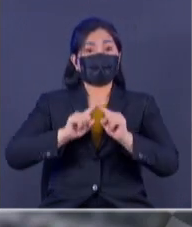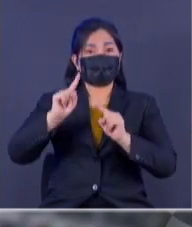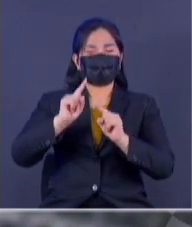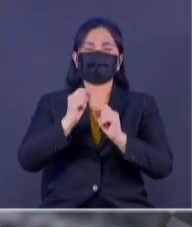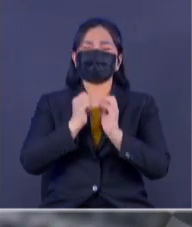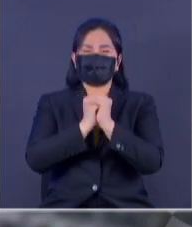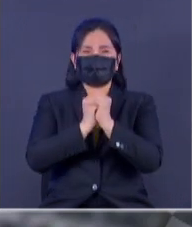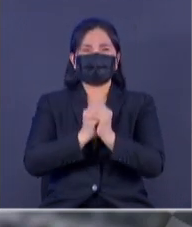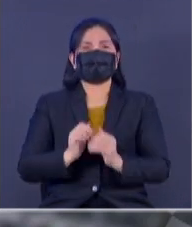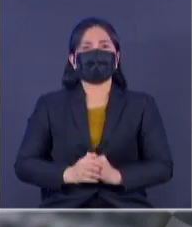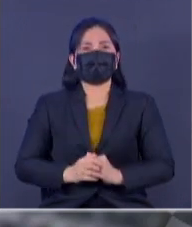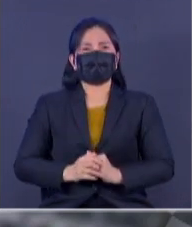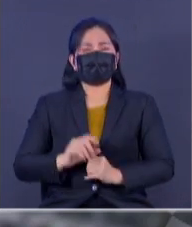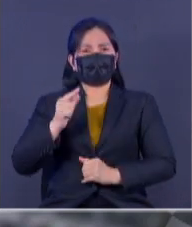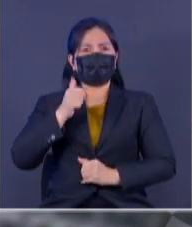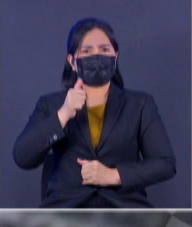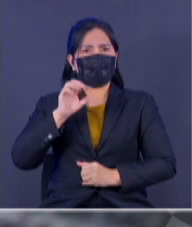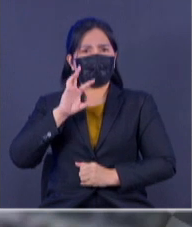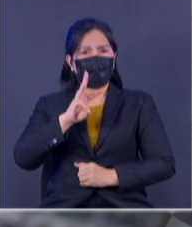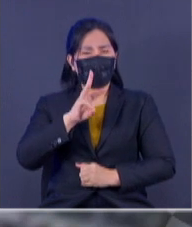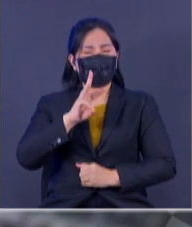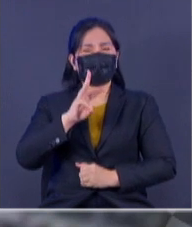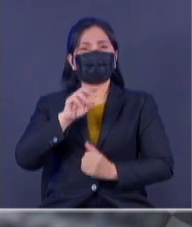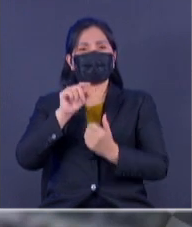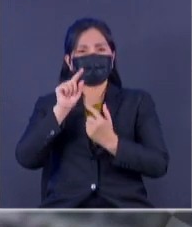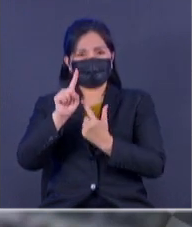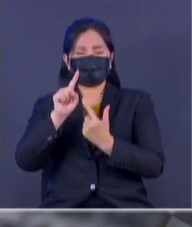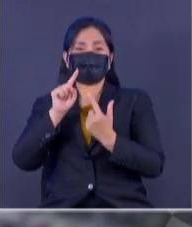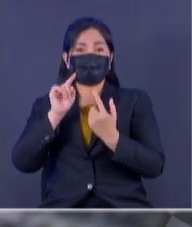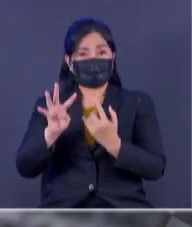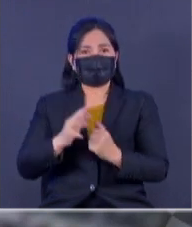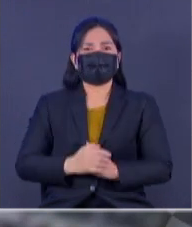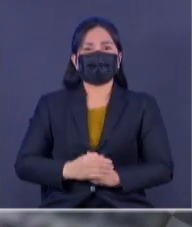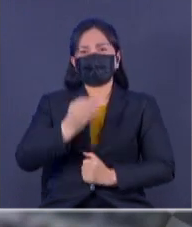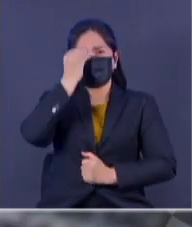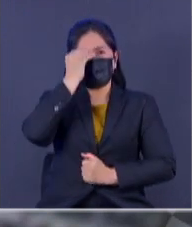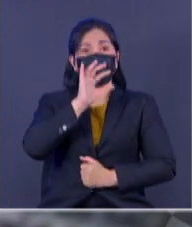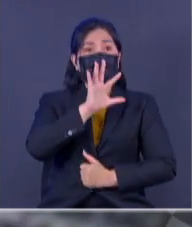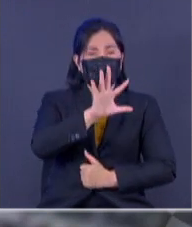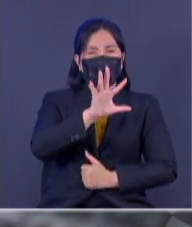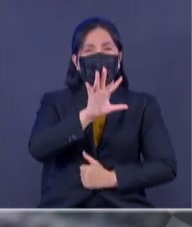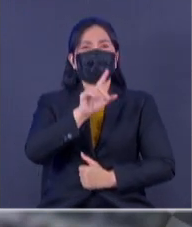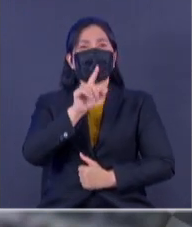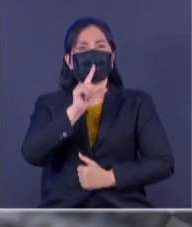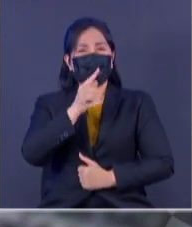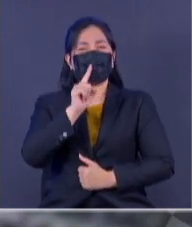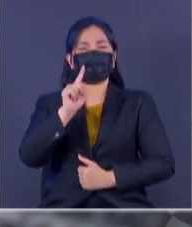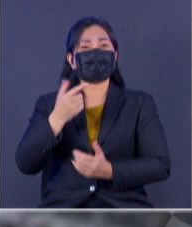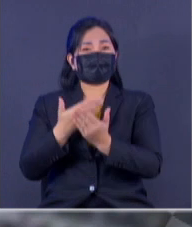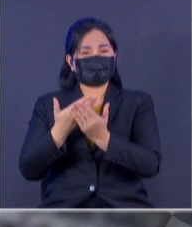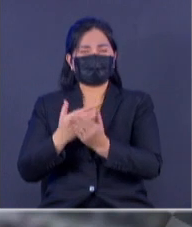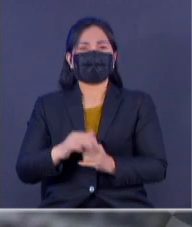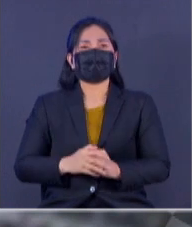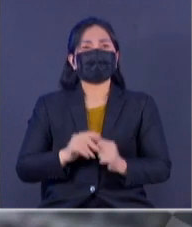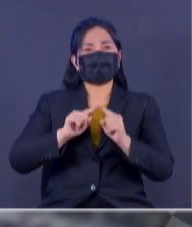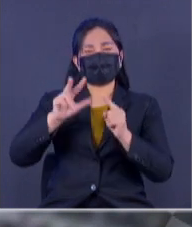าสุดเมื่อคืนนี้นะครับอันดับ1เป็นจีนอยู่นะครับมี6เหรียญทอง1เหรียญเงินและ4เหรียญทองแดงญี่ปุ่นเจ้าภาพครับ5เหรียญท